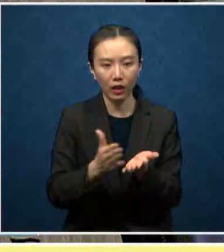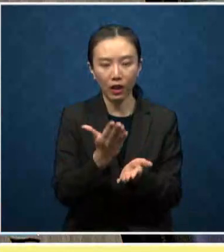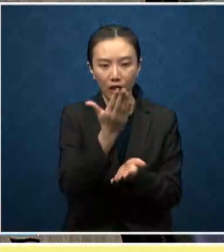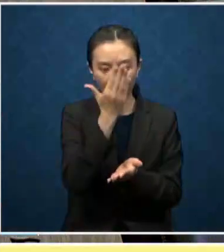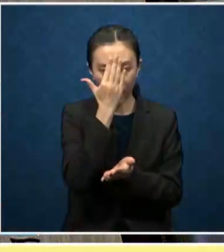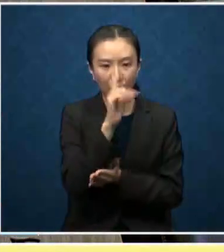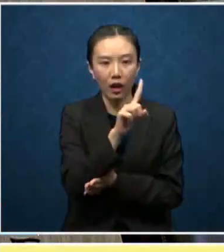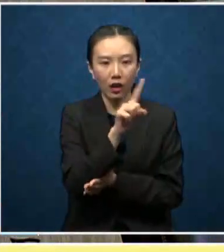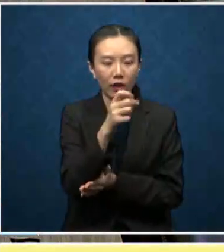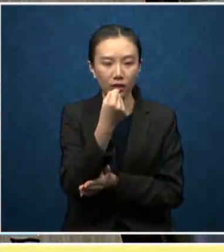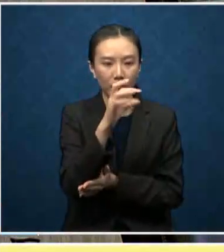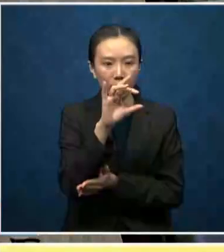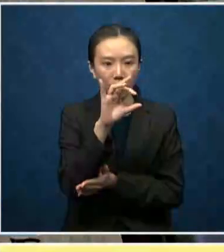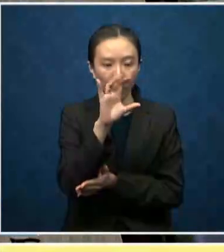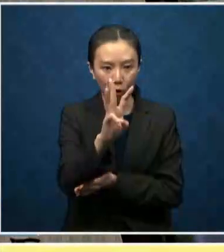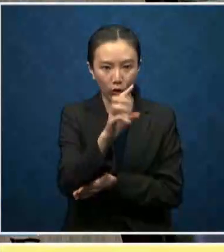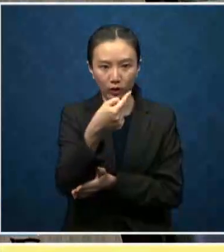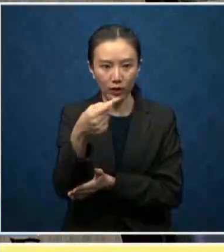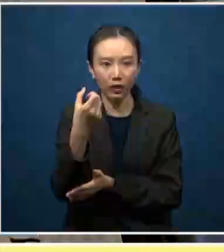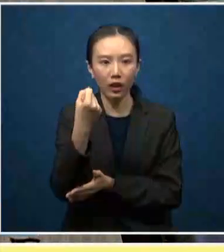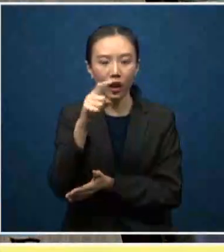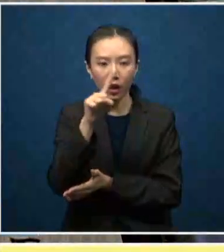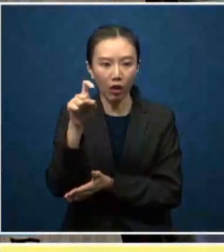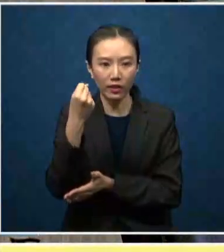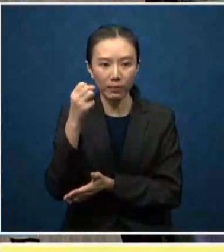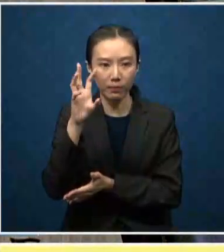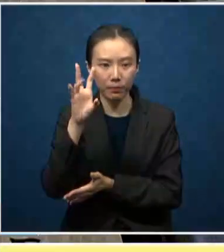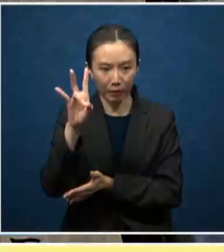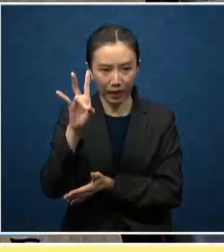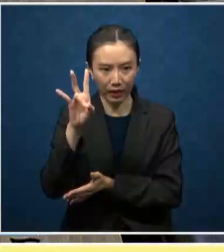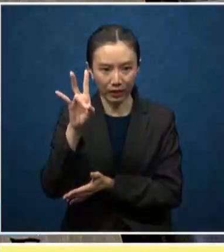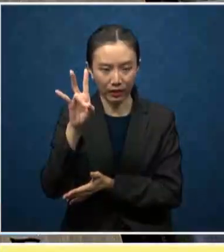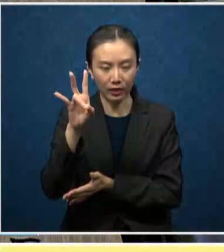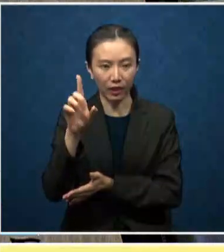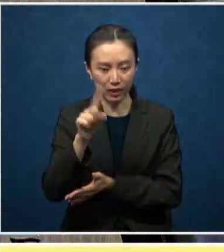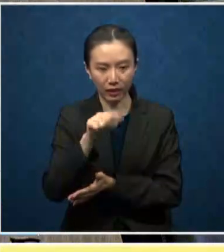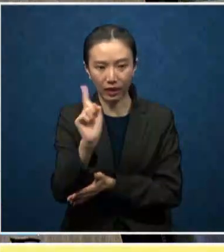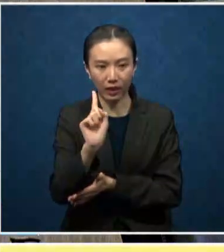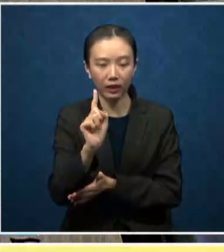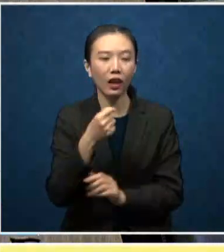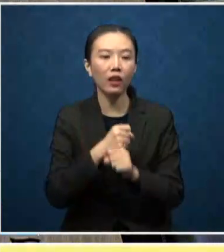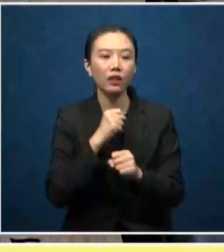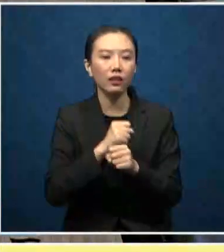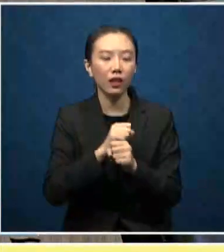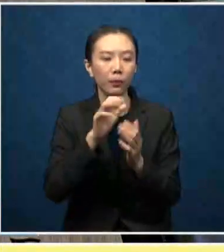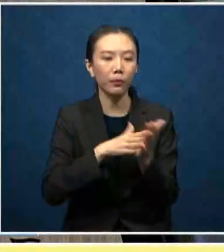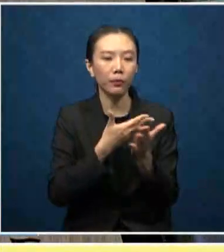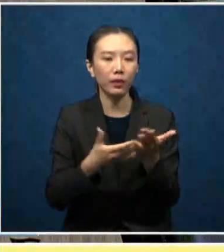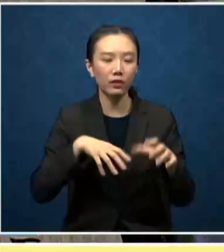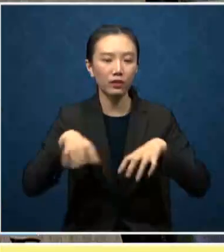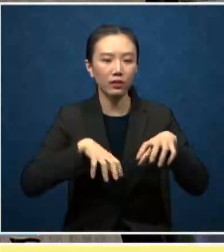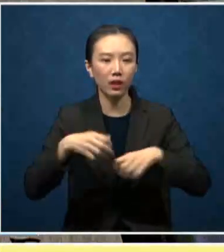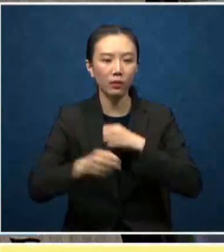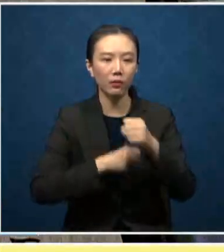หน้า 118คือหัวข้อการดำเนินการตามหลักธรรมาภิบาลในการจัดทำแผนการดำเนินงานประจำ